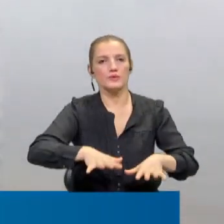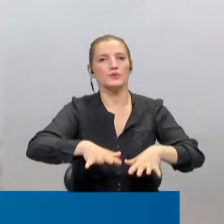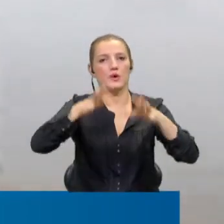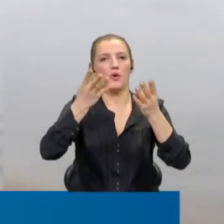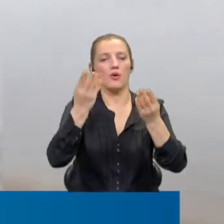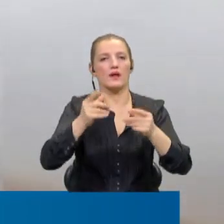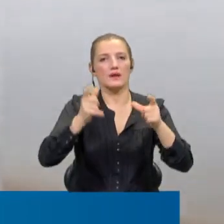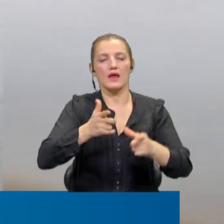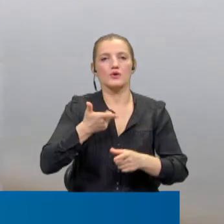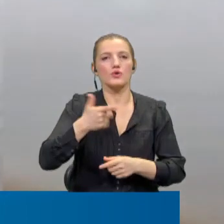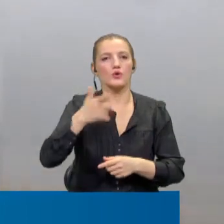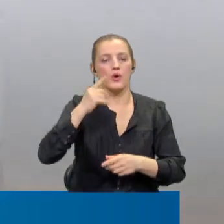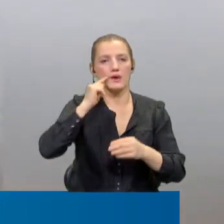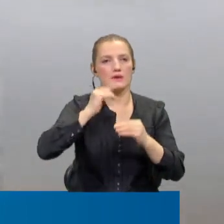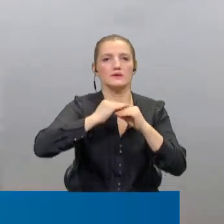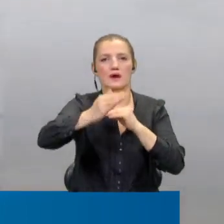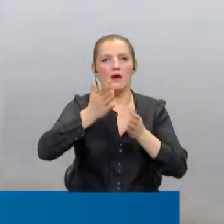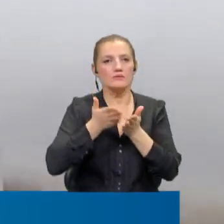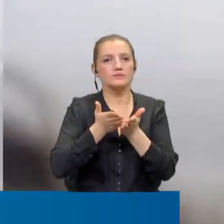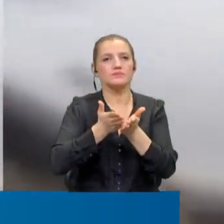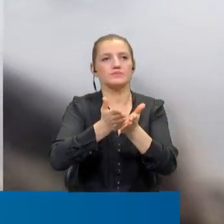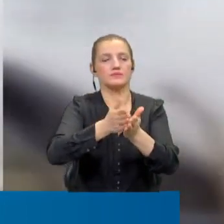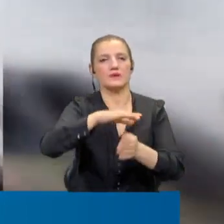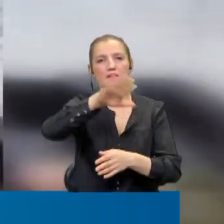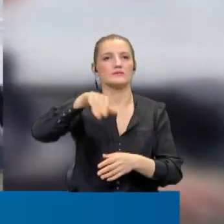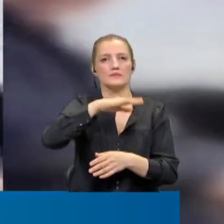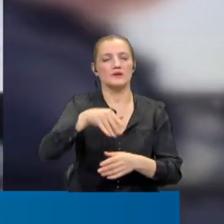yükseldiği alanlarda Köy halkı kayıkla gezdi